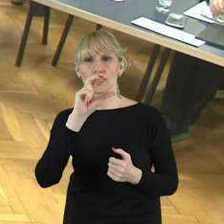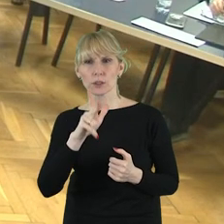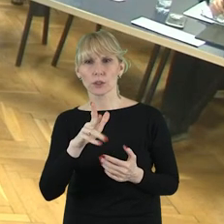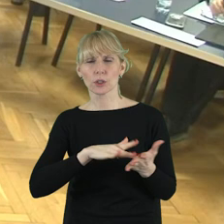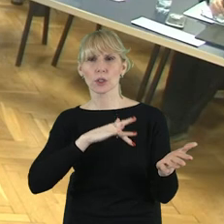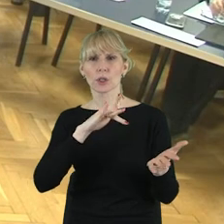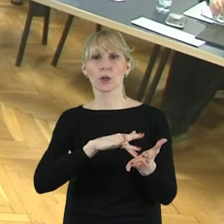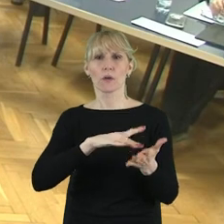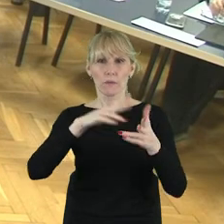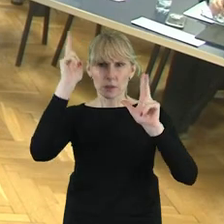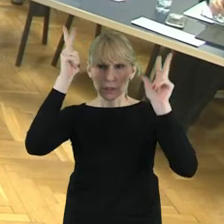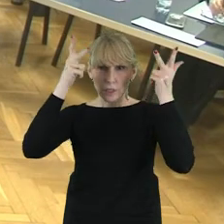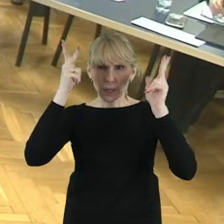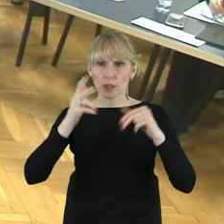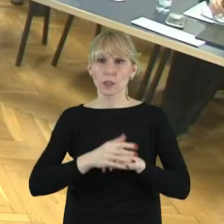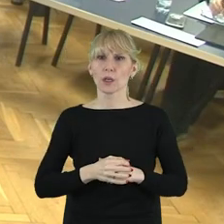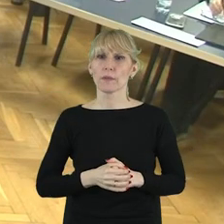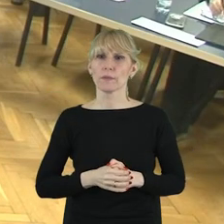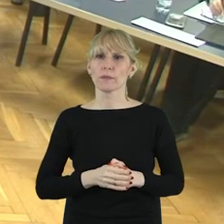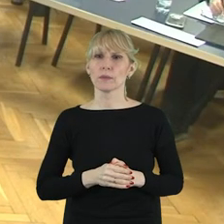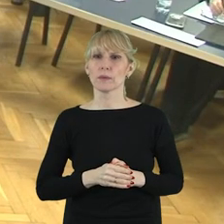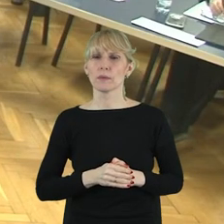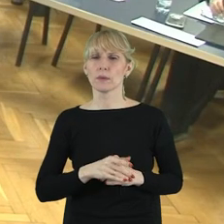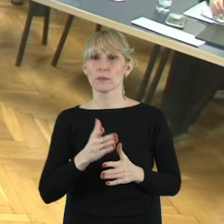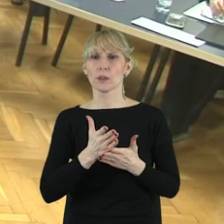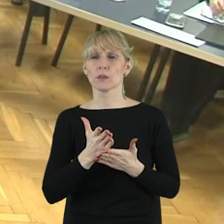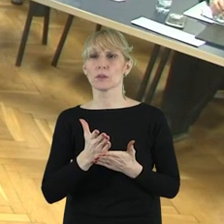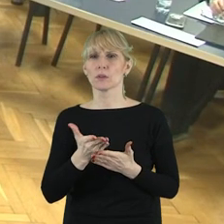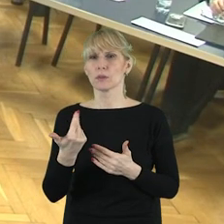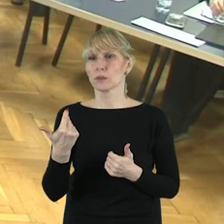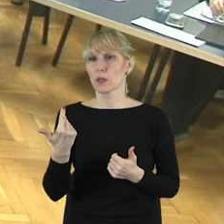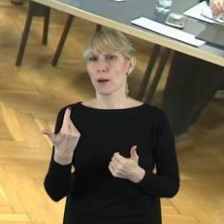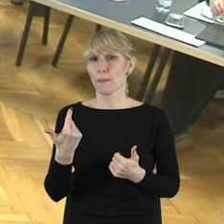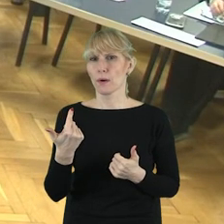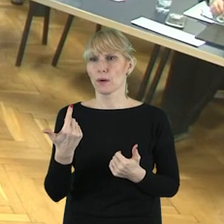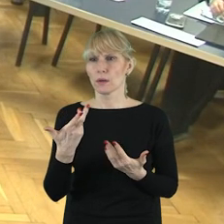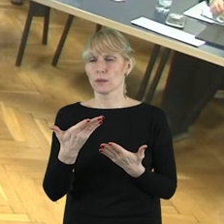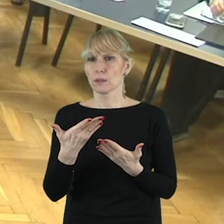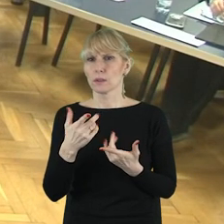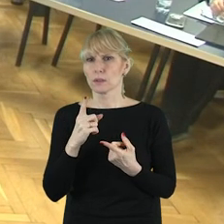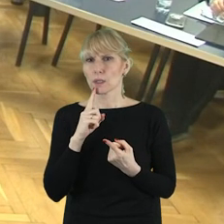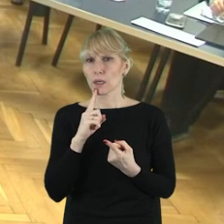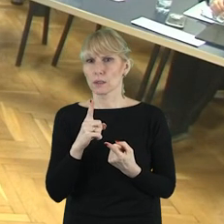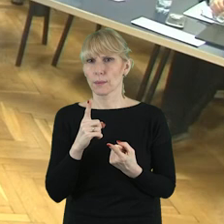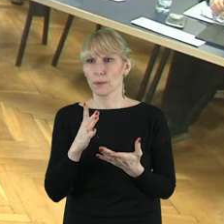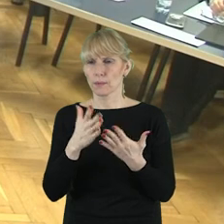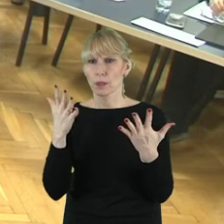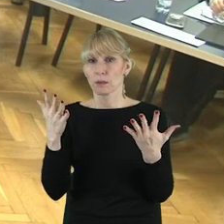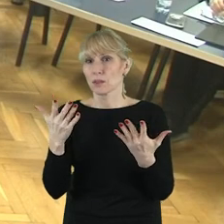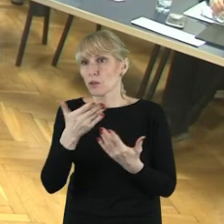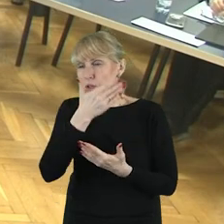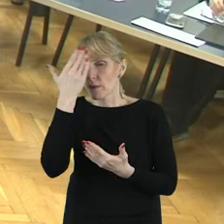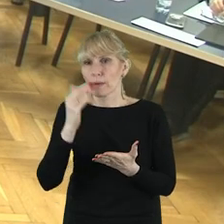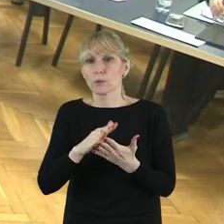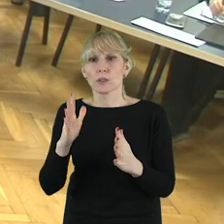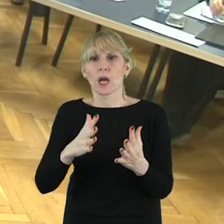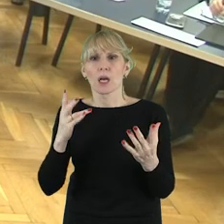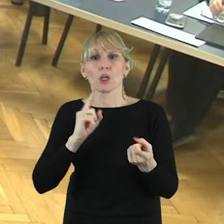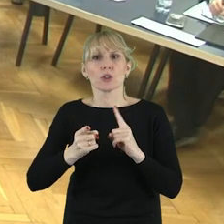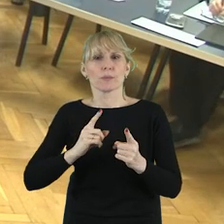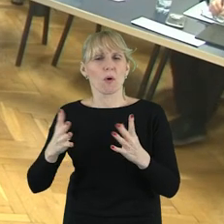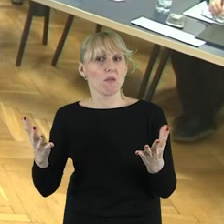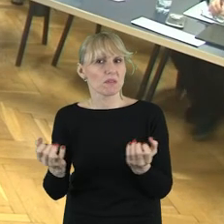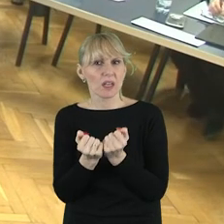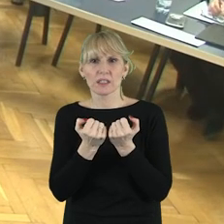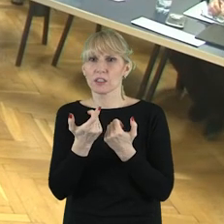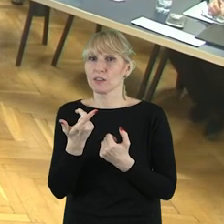czy kardiologa Państwo tak szybko znajdziecie. I oczywiście zgadzam się z tym, że